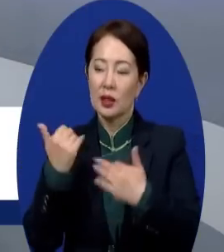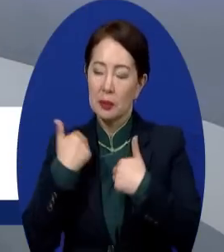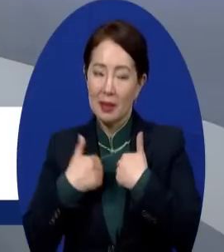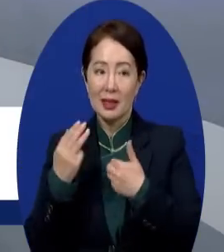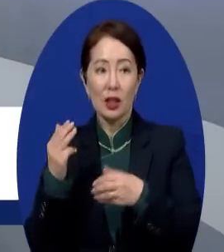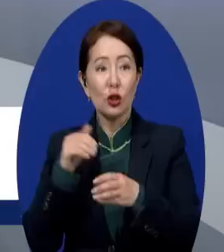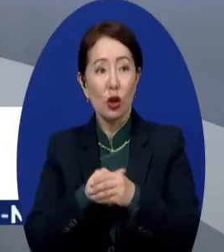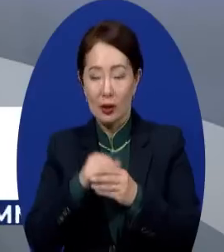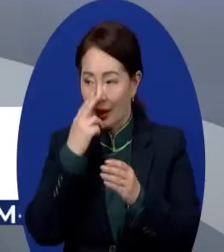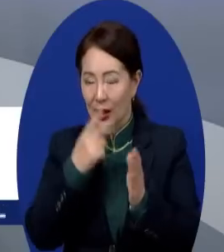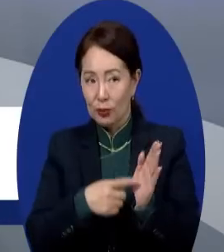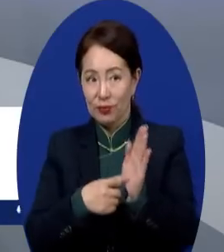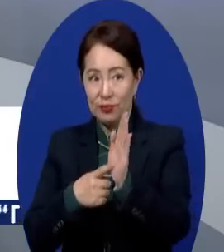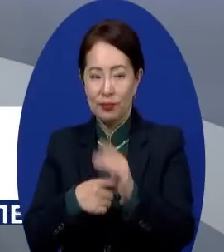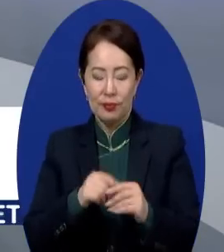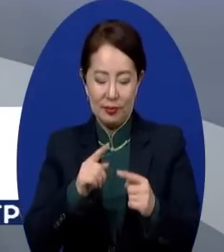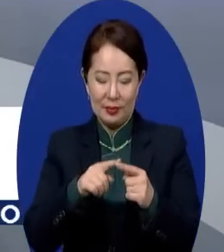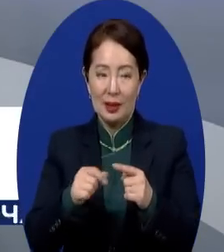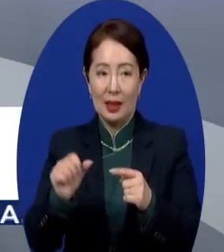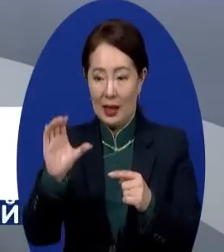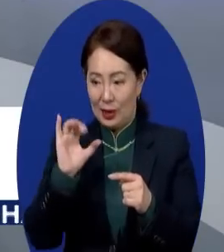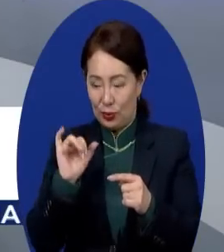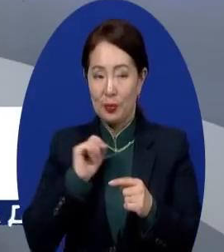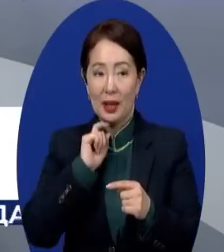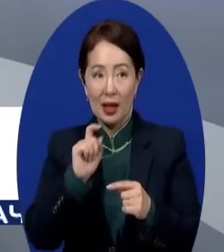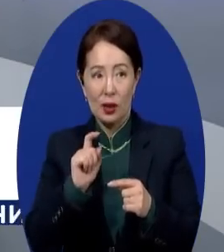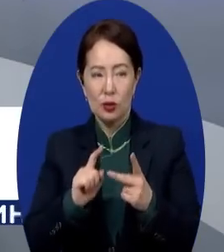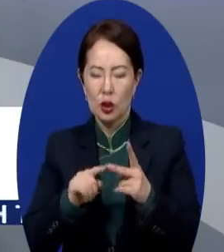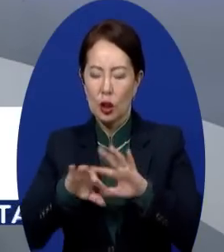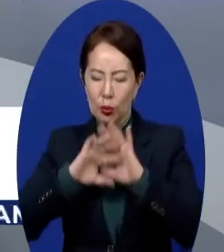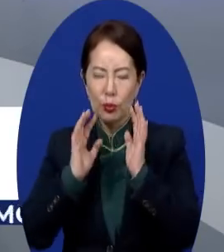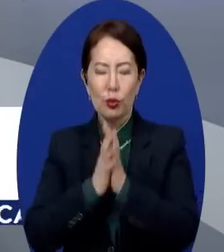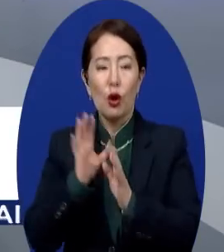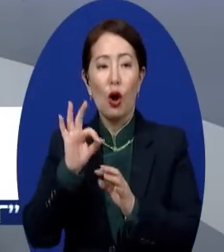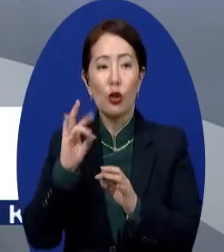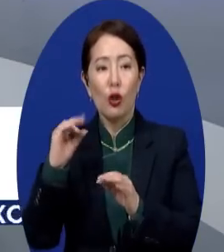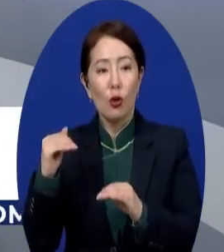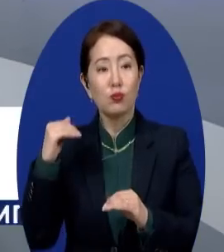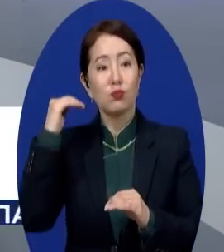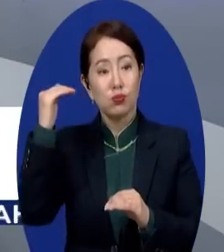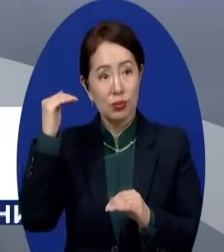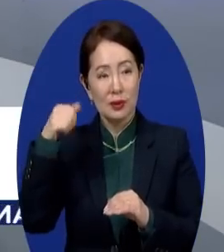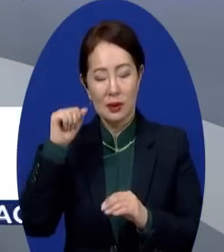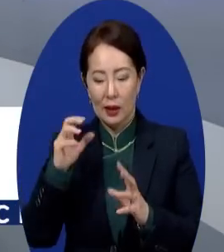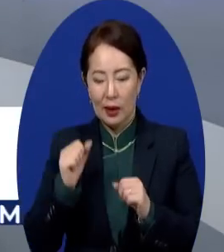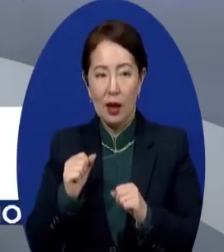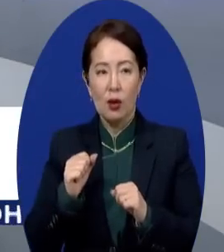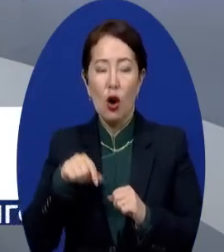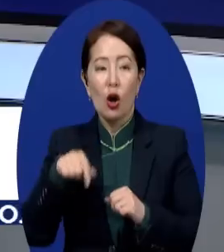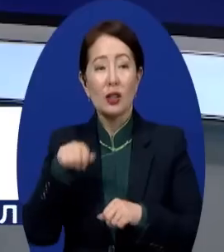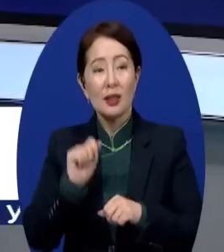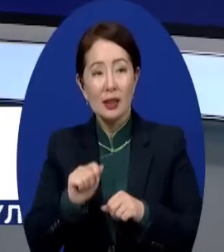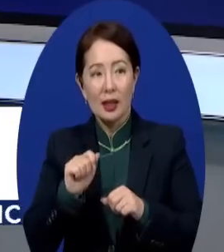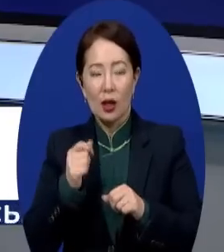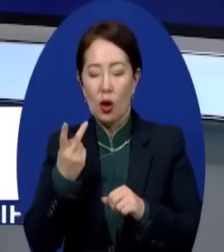шалгалтанд оролцохыг харуулж байна. А таны дараагийн асуултанд хариулахад бол нийтдээ өндөр оноо авсан багш нар бол хамгийн дээд нь одоо авж байгаа цалин